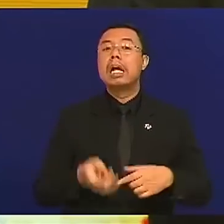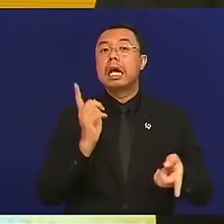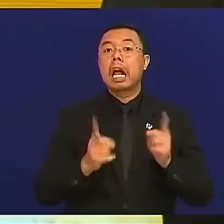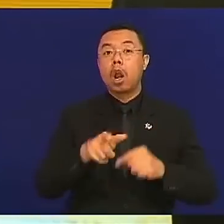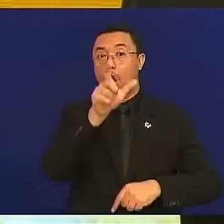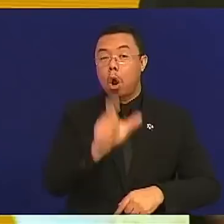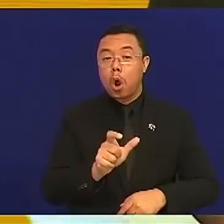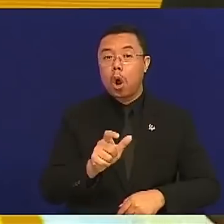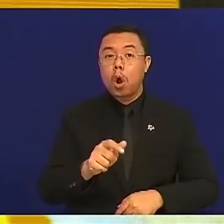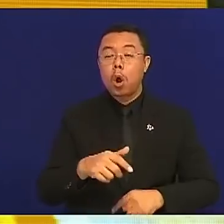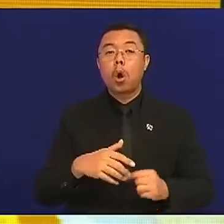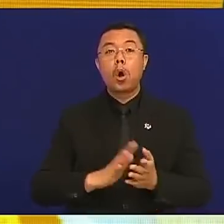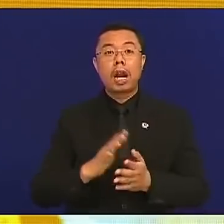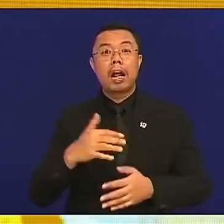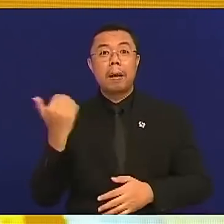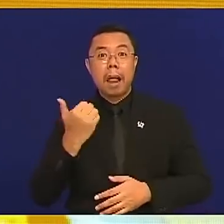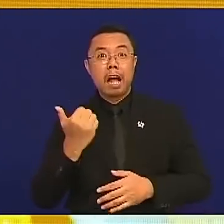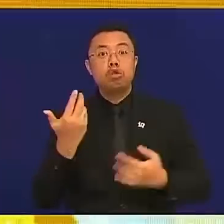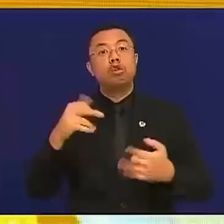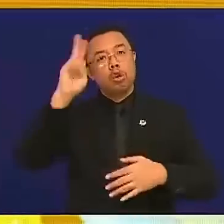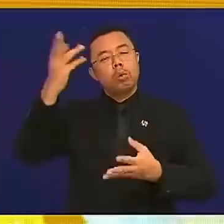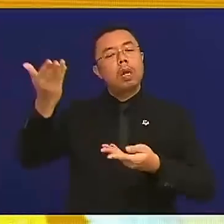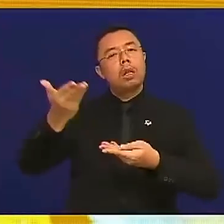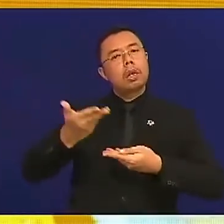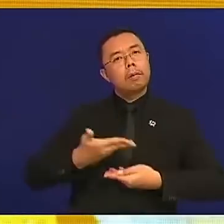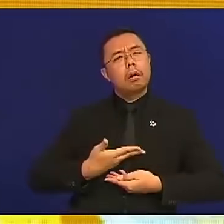Kalau seorang pelacur disambut Tuhan,